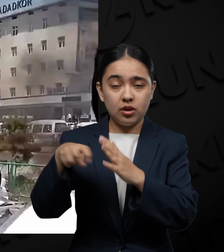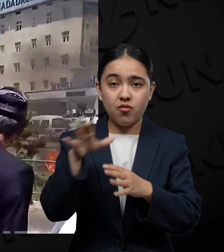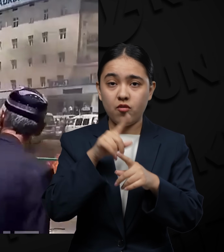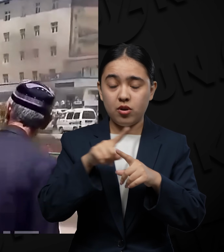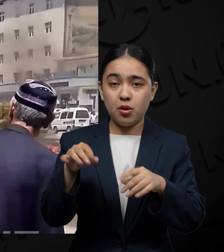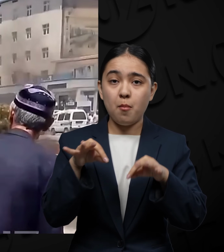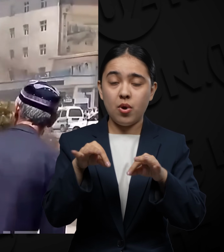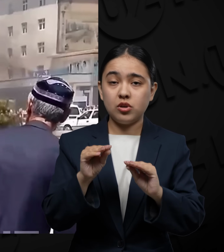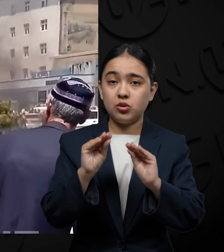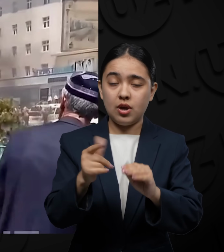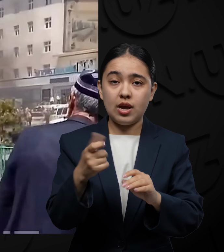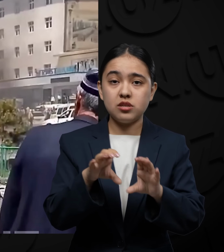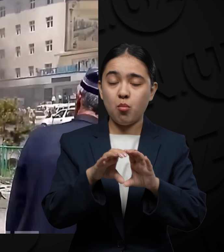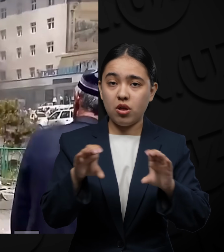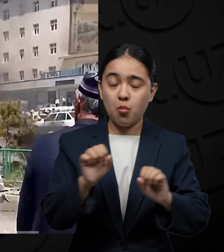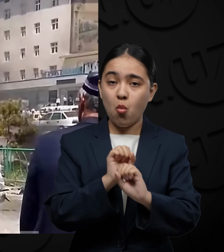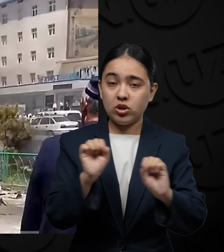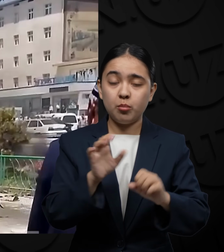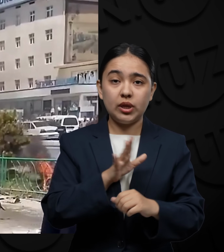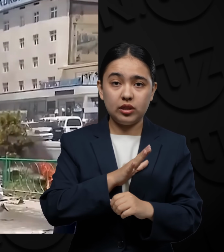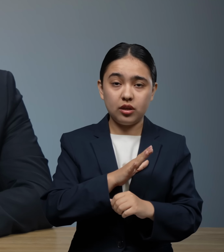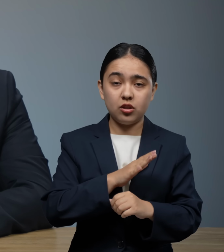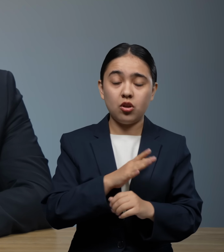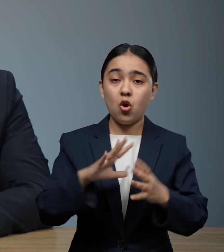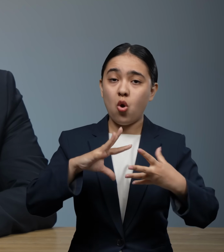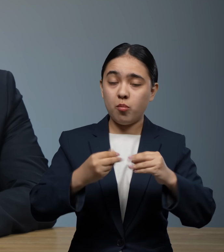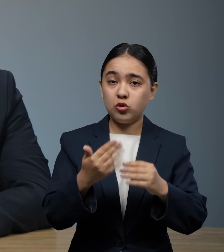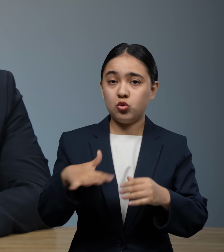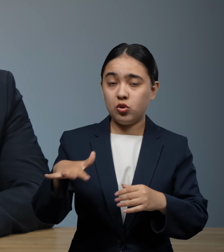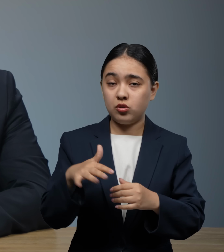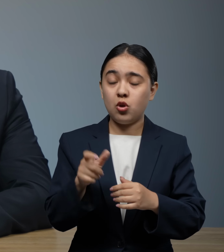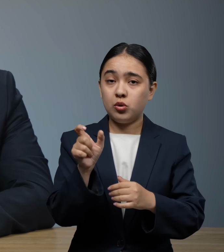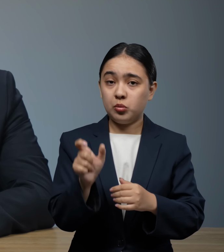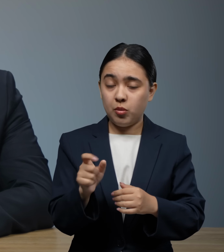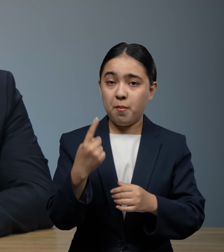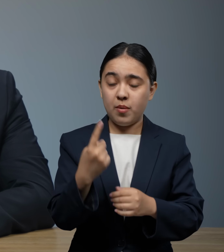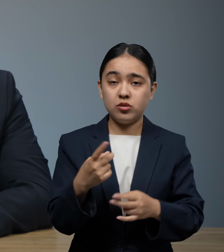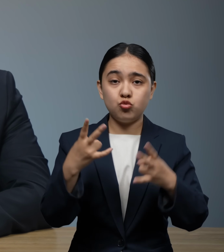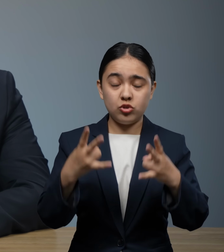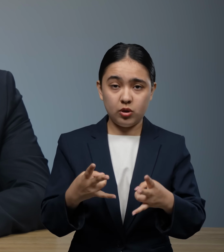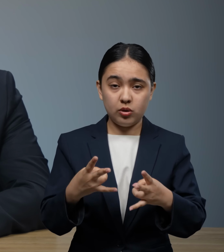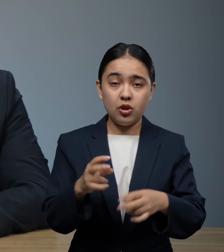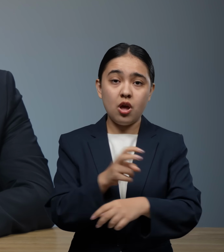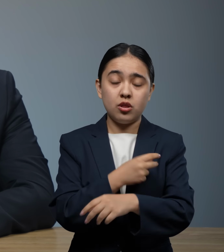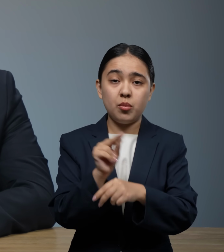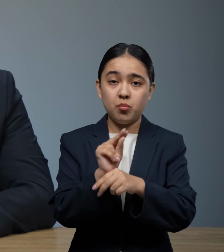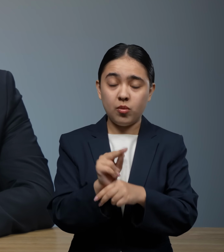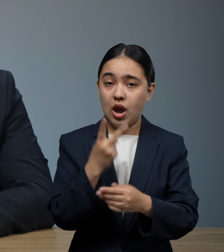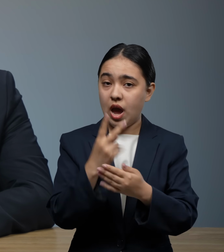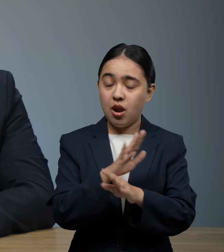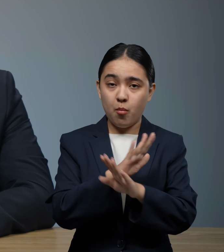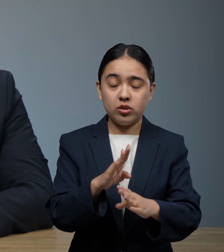kirib ketgan vaqtida mashinaga o'rnatilgan gaz ballon portlab ketgan. Oqibatda shu atrofda bo'lgan fuqarolardan biri jarohatlanib, tibbiy